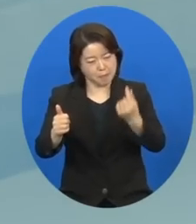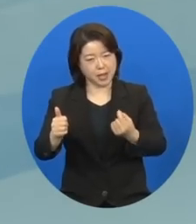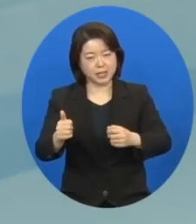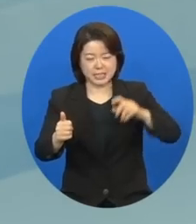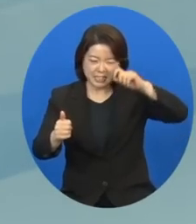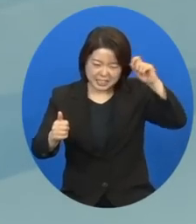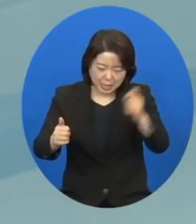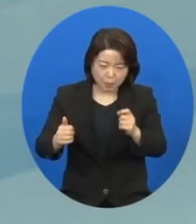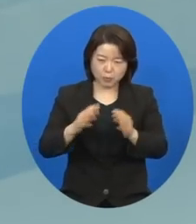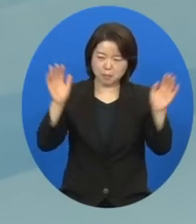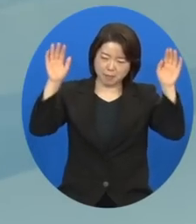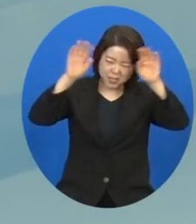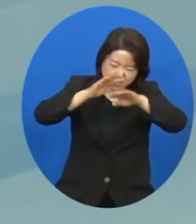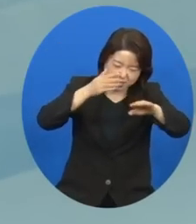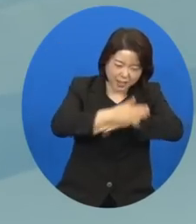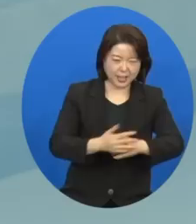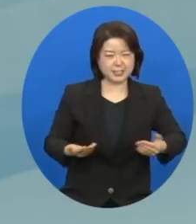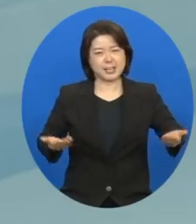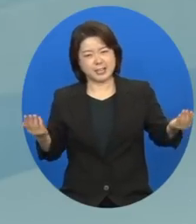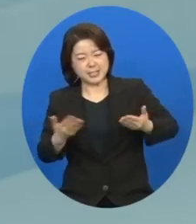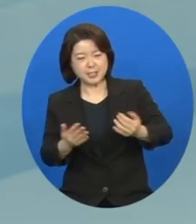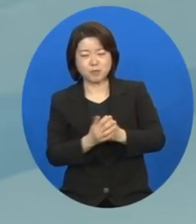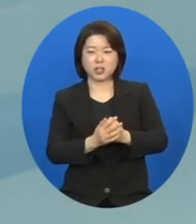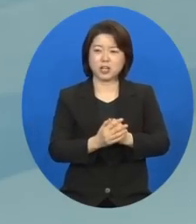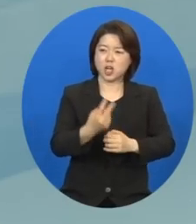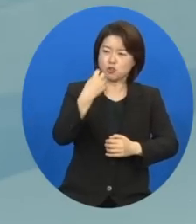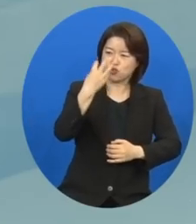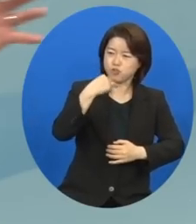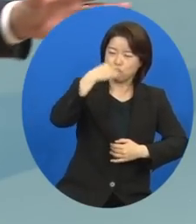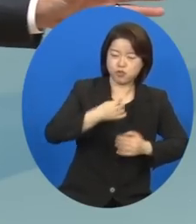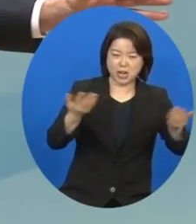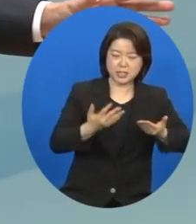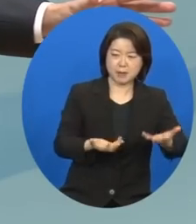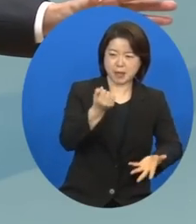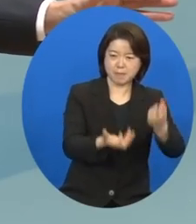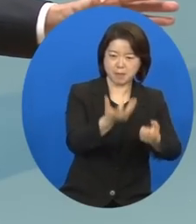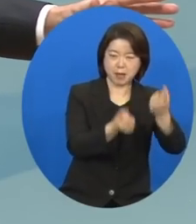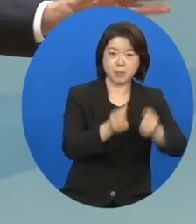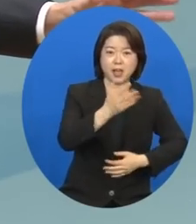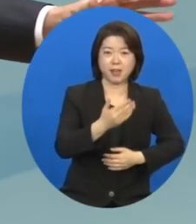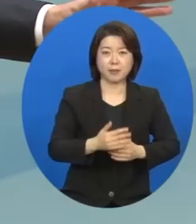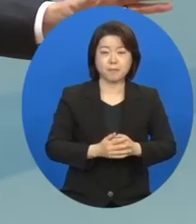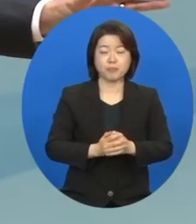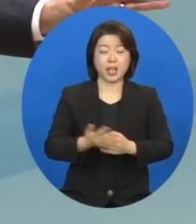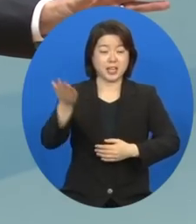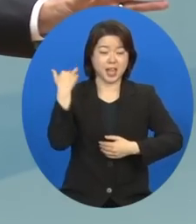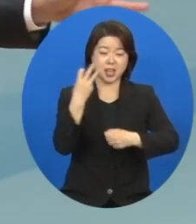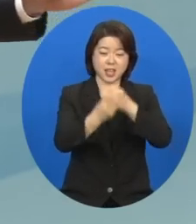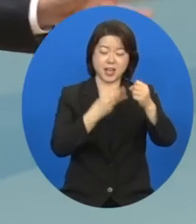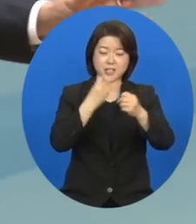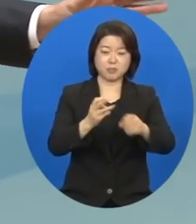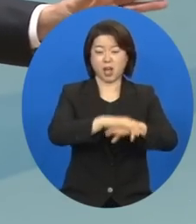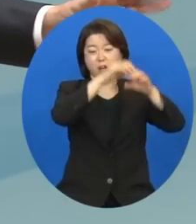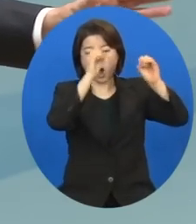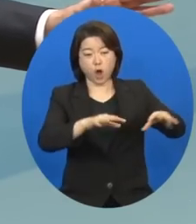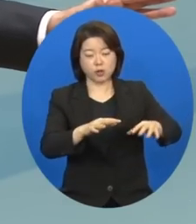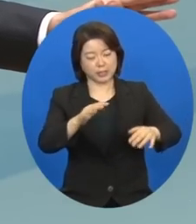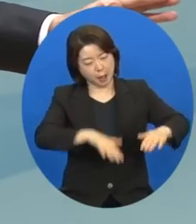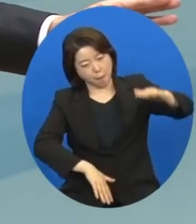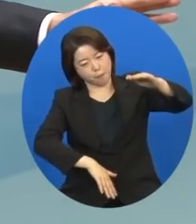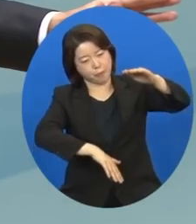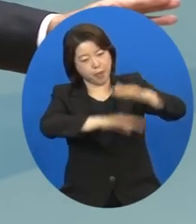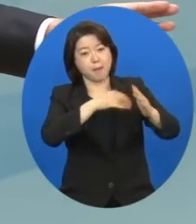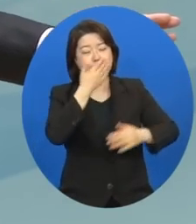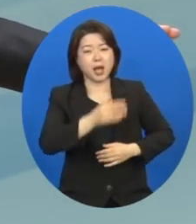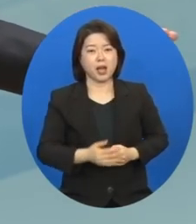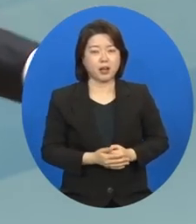밤 늦게까지 일해야 되고 너 투잡, 쓰리잡 뛰어가면서 해야 지난 13년에 날아간 그 세월을 너 다 따라잡을 수 있을 거다.